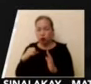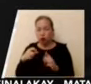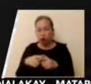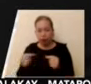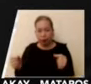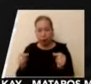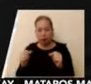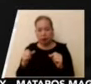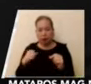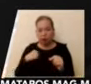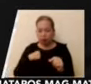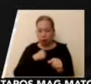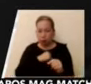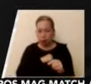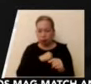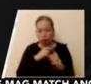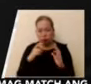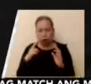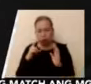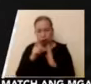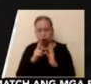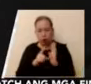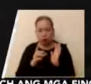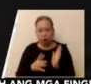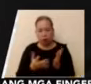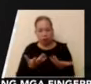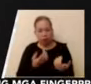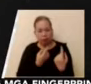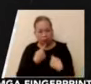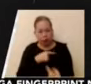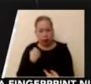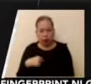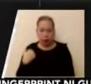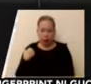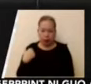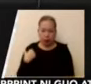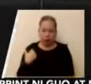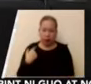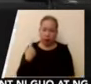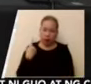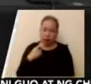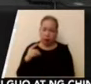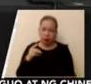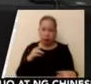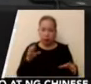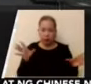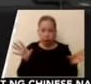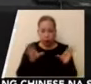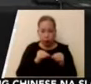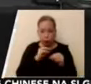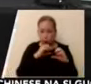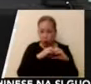po. Para sa GMA Integrated News, JP Soriano, nakatutok 24 oras.